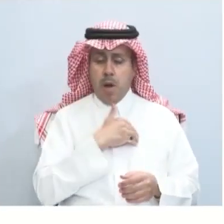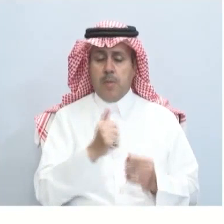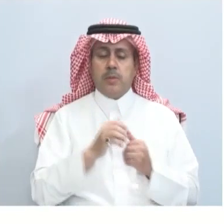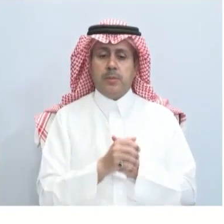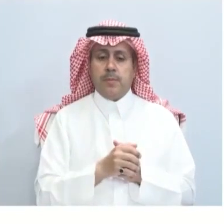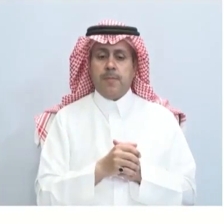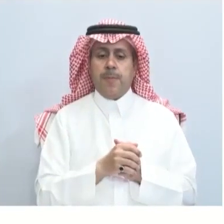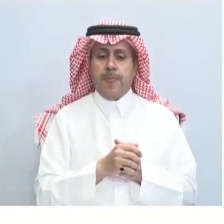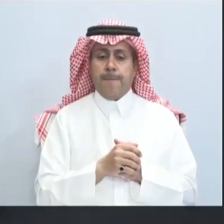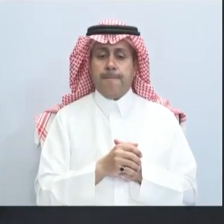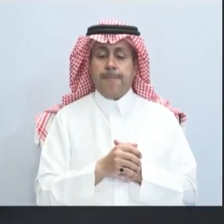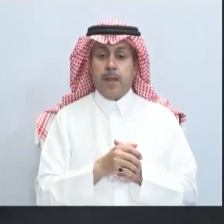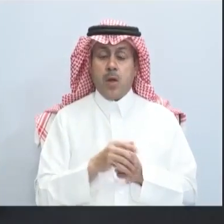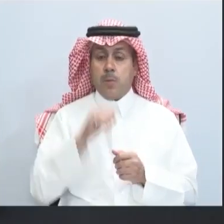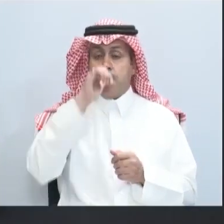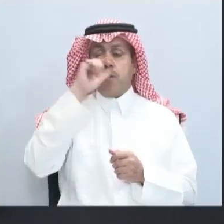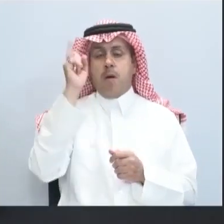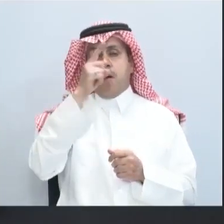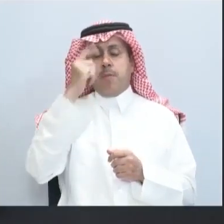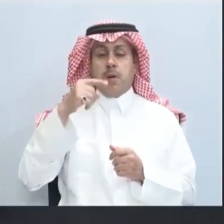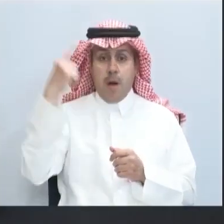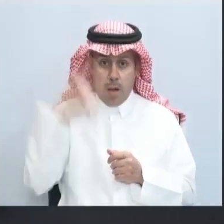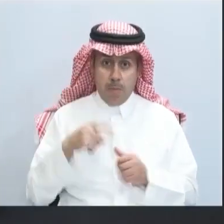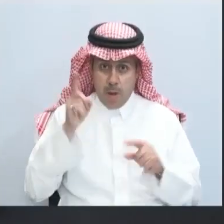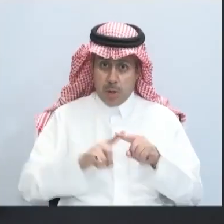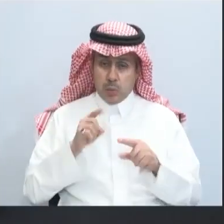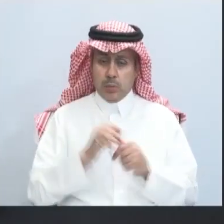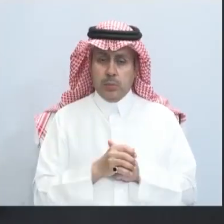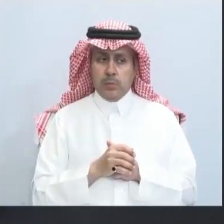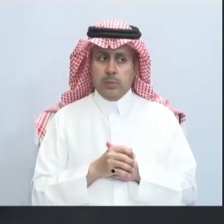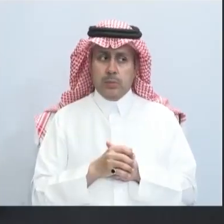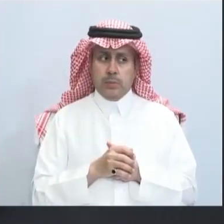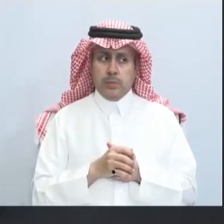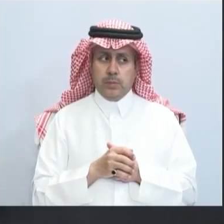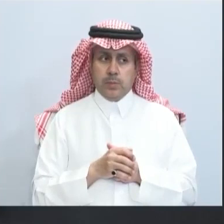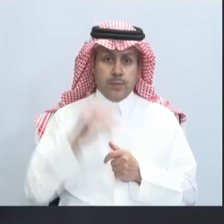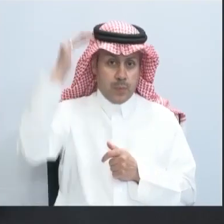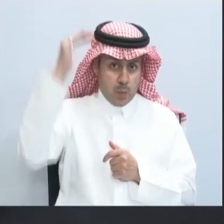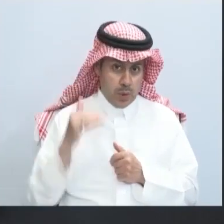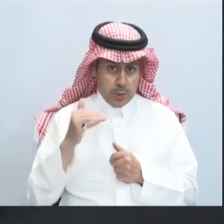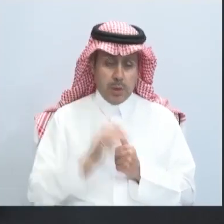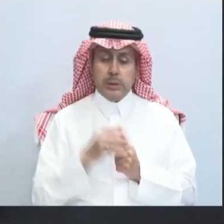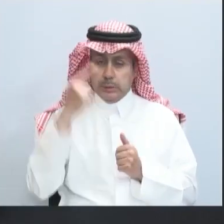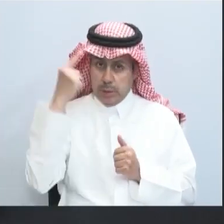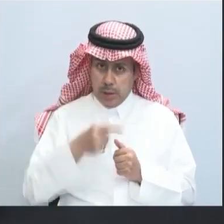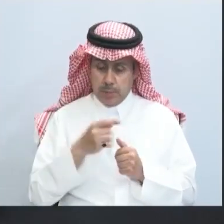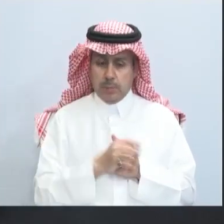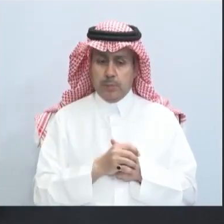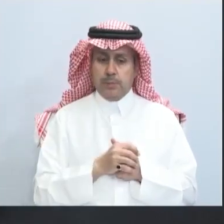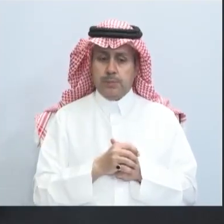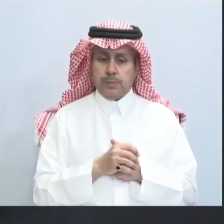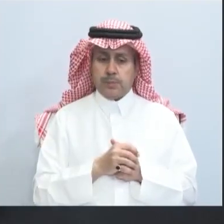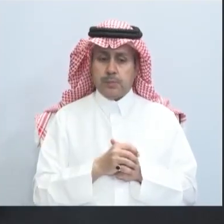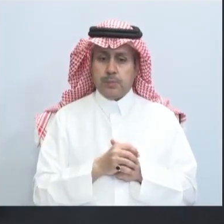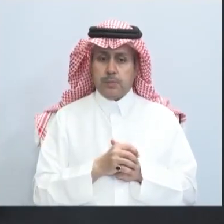الصحابه هل حرم الخمر في مكه مباشره ونزل تحريمه